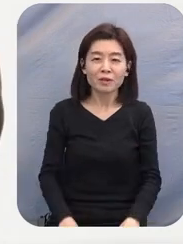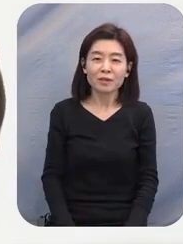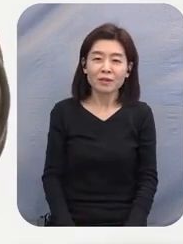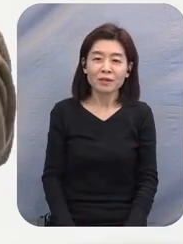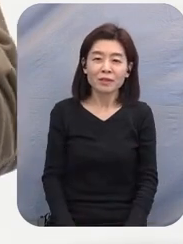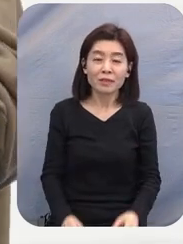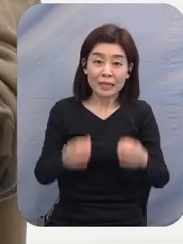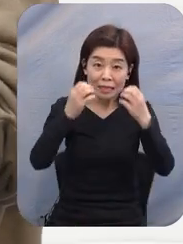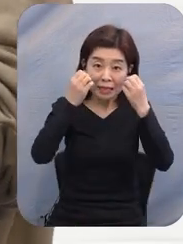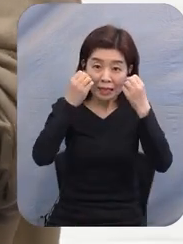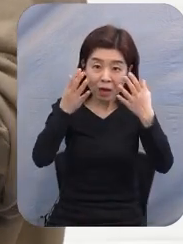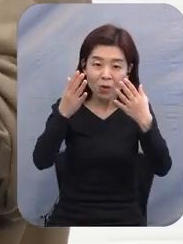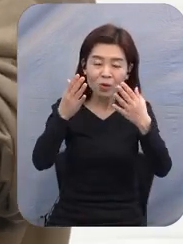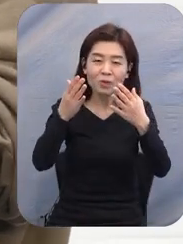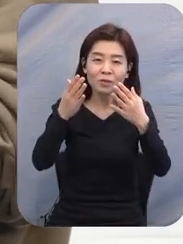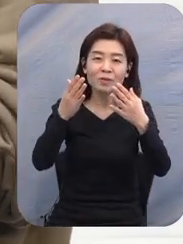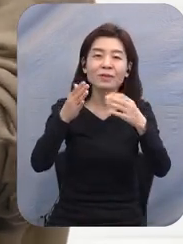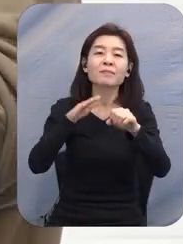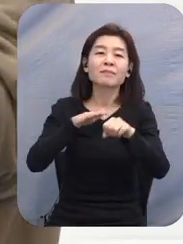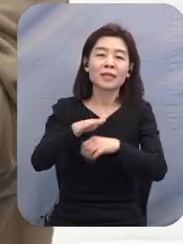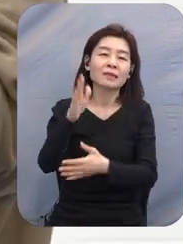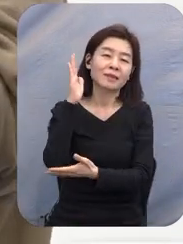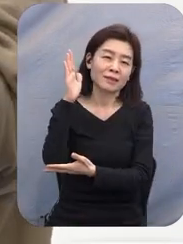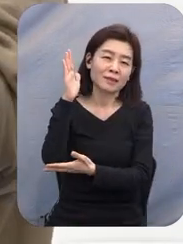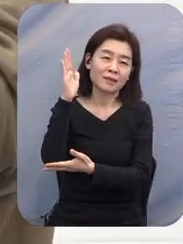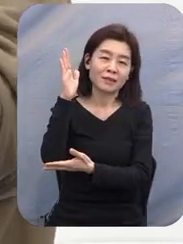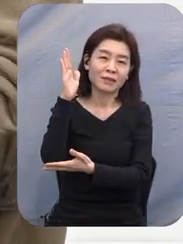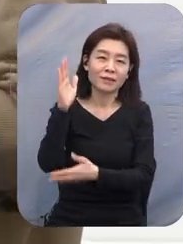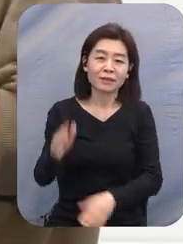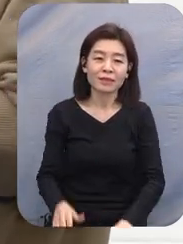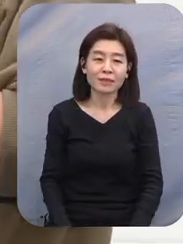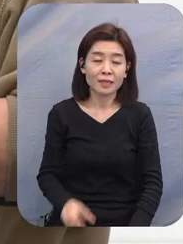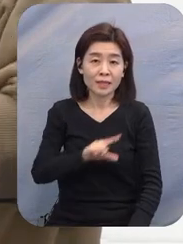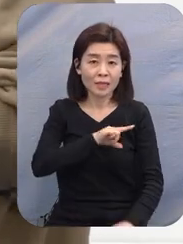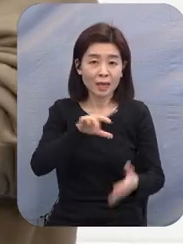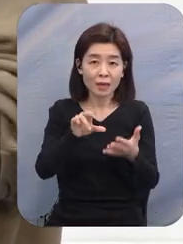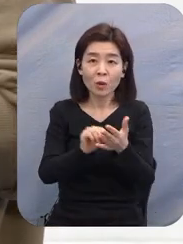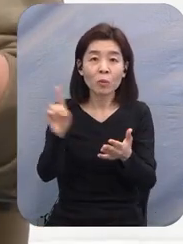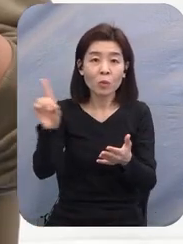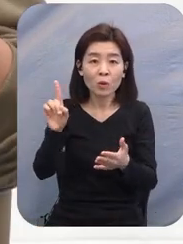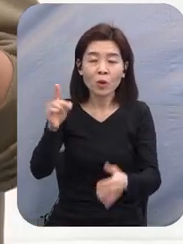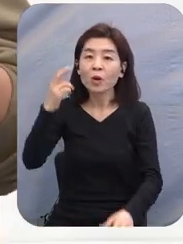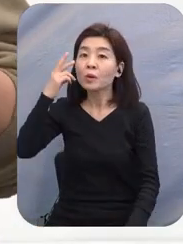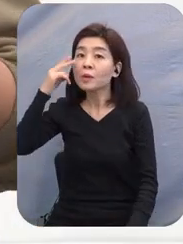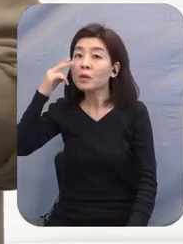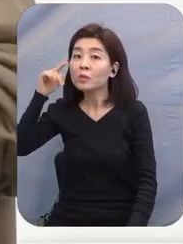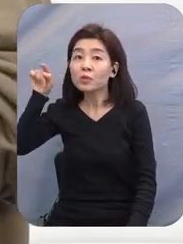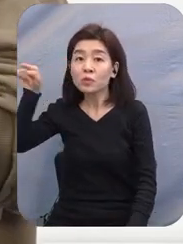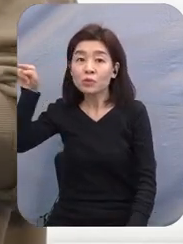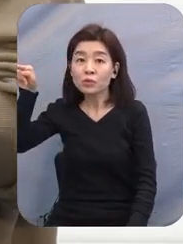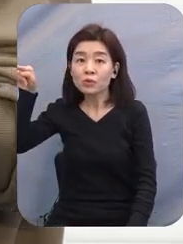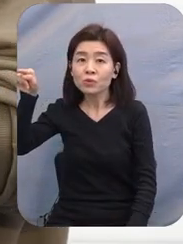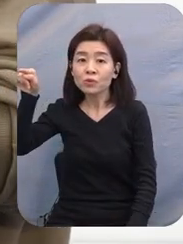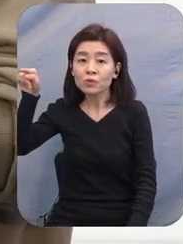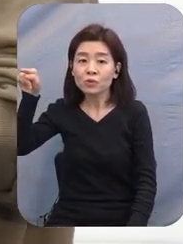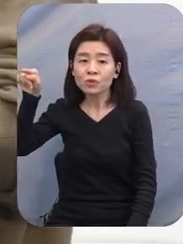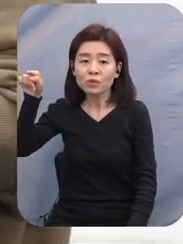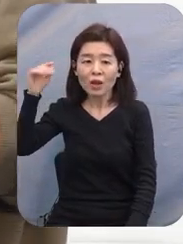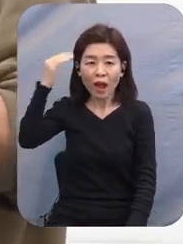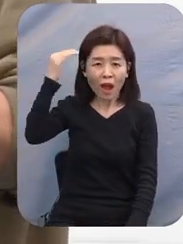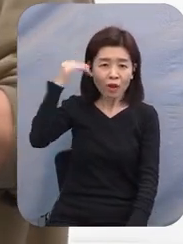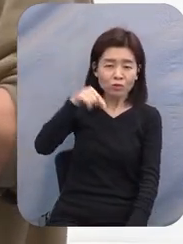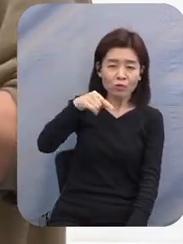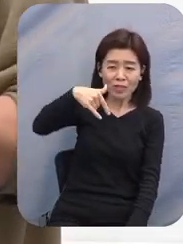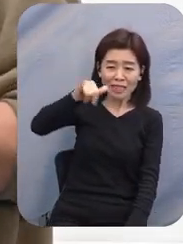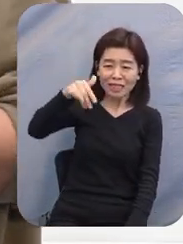색다른 방식으로 얘기를 제가 전하게 됐는데요. 제목은 미국의 우리가 기지국가가 되는가?